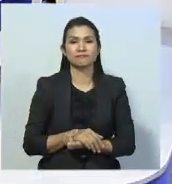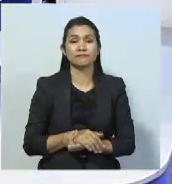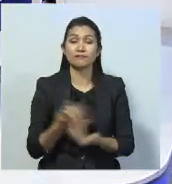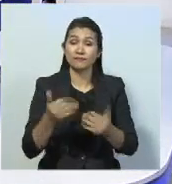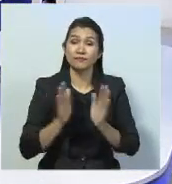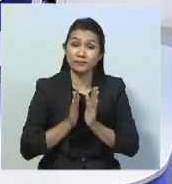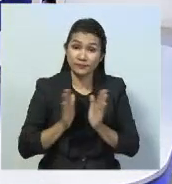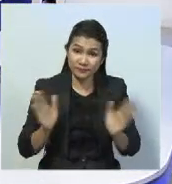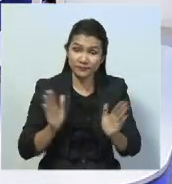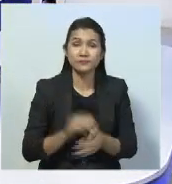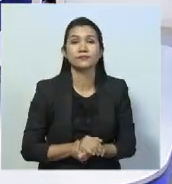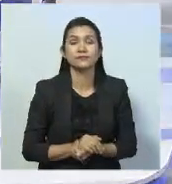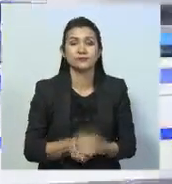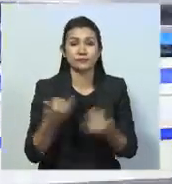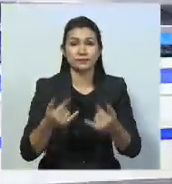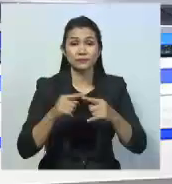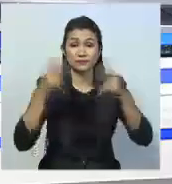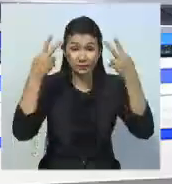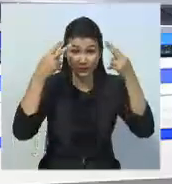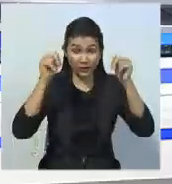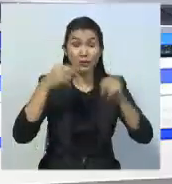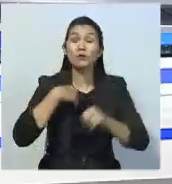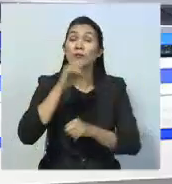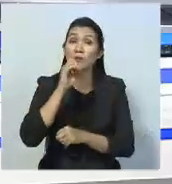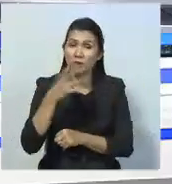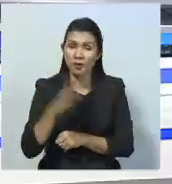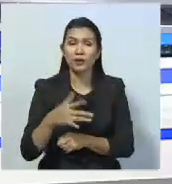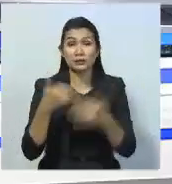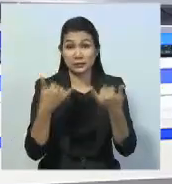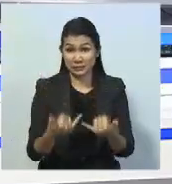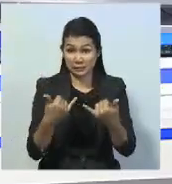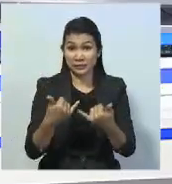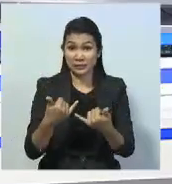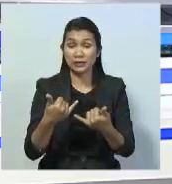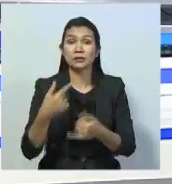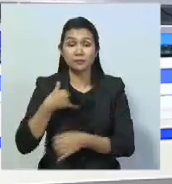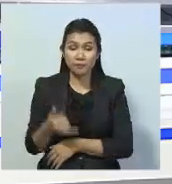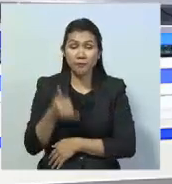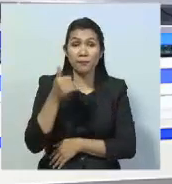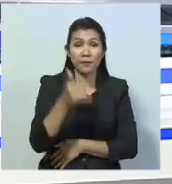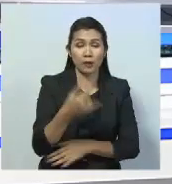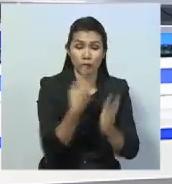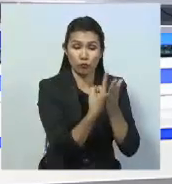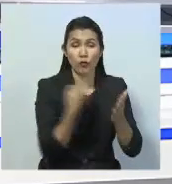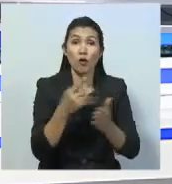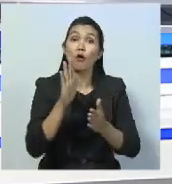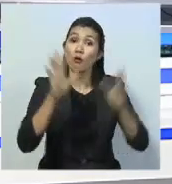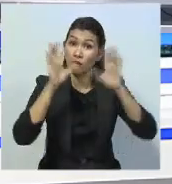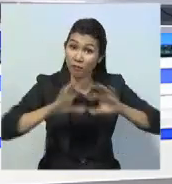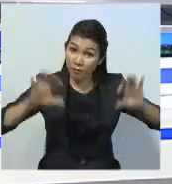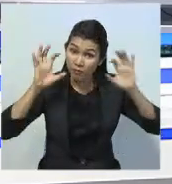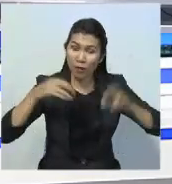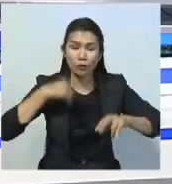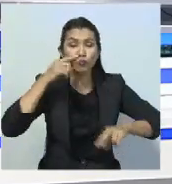ค่ะขอบคุณค่ะคุณสุภาวดีค่ะท่านนายกรัฐมนตรีก็ย้ำในงานที่เดินทางไปในวันนี้เนี่ยมาในฐานะรัฐบาลที่ดูแลประชาช